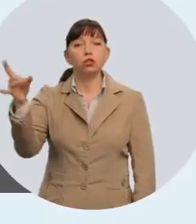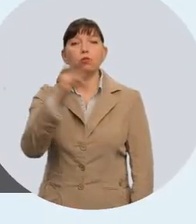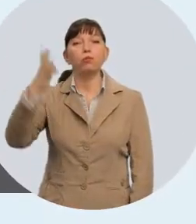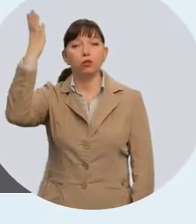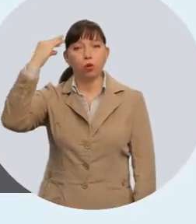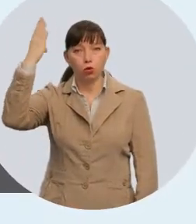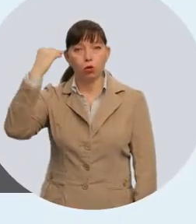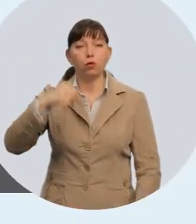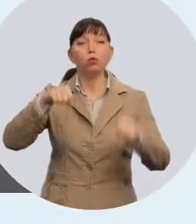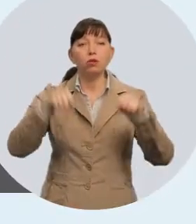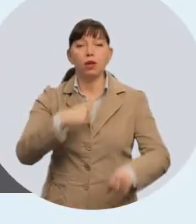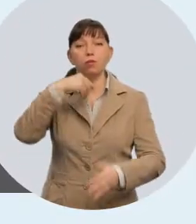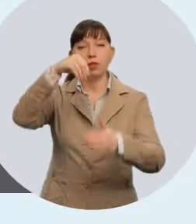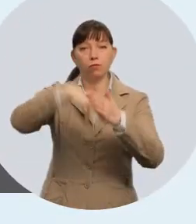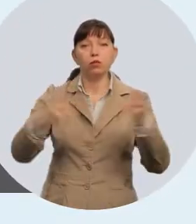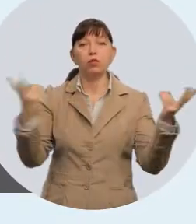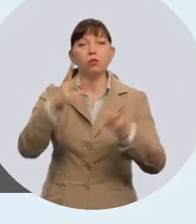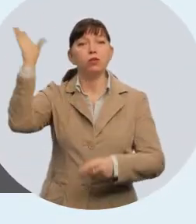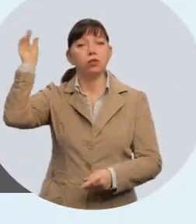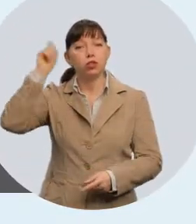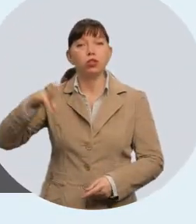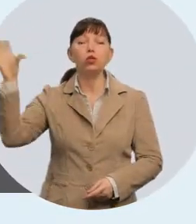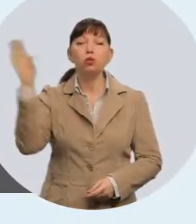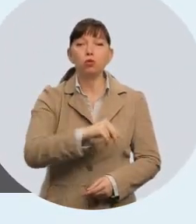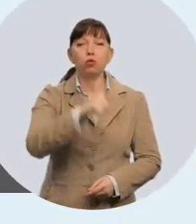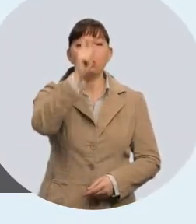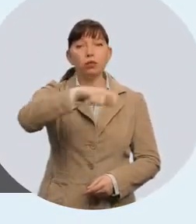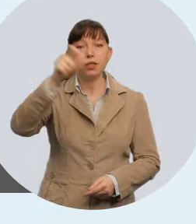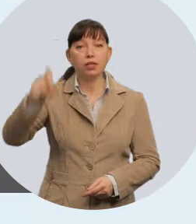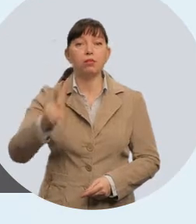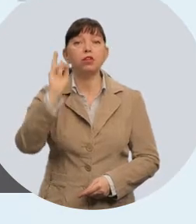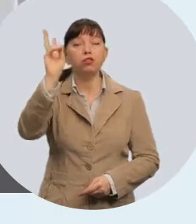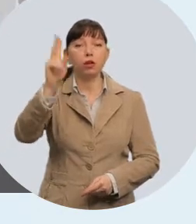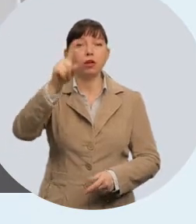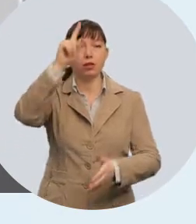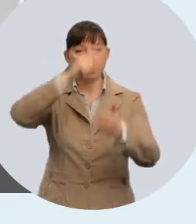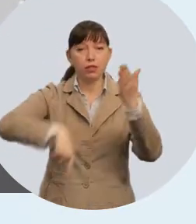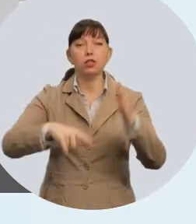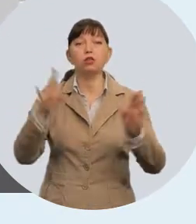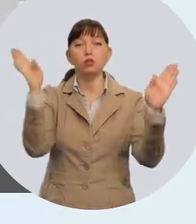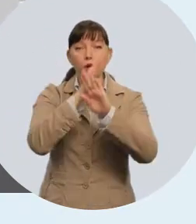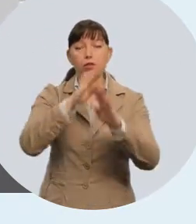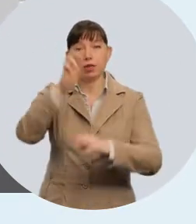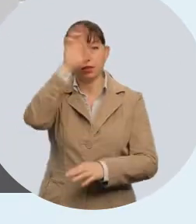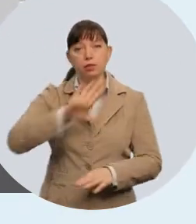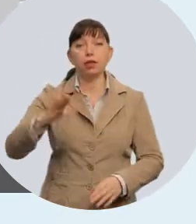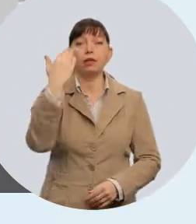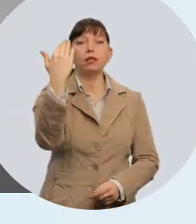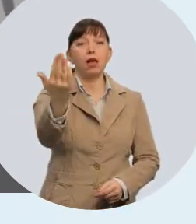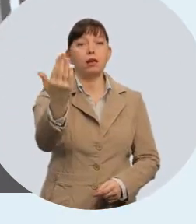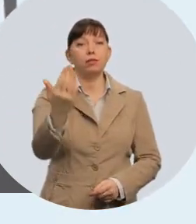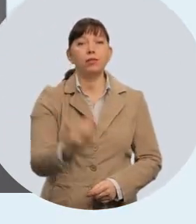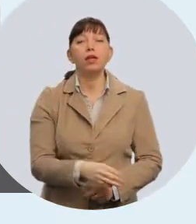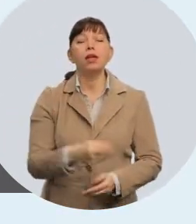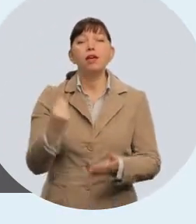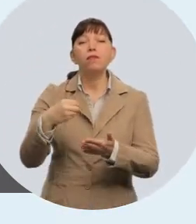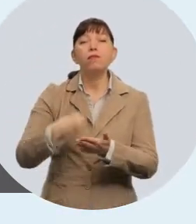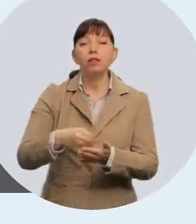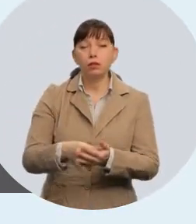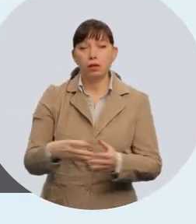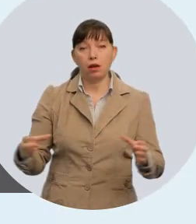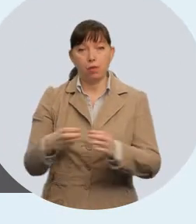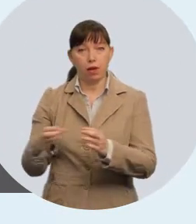cetățean al Republicii Moldova cu drept de vot, trebuie să știi totul despre cei cărora le încredințezi soarta țării tale.